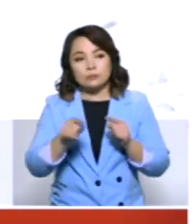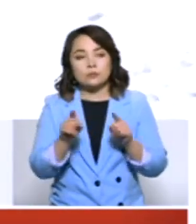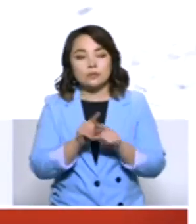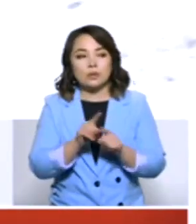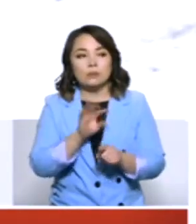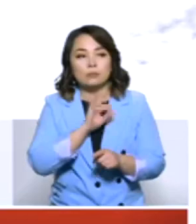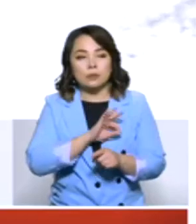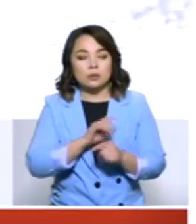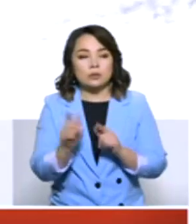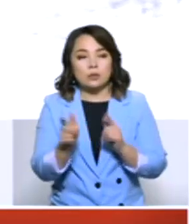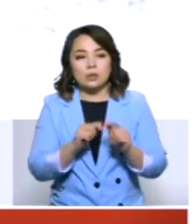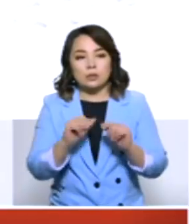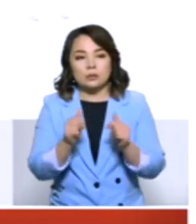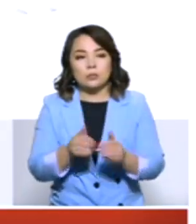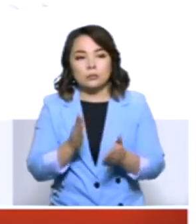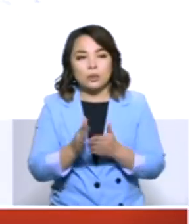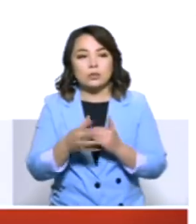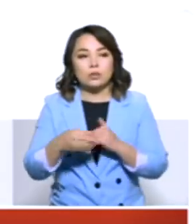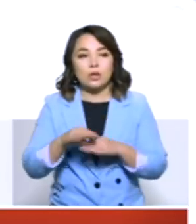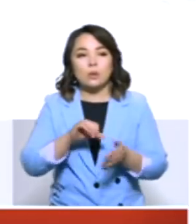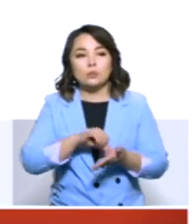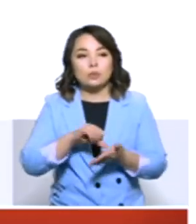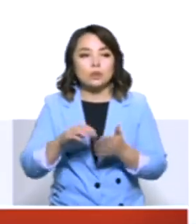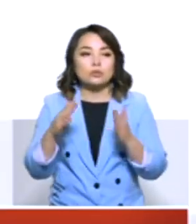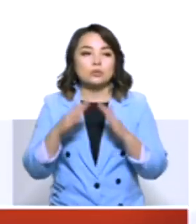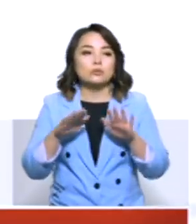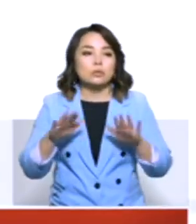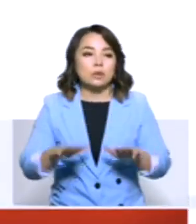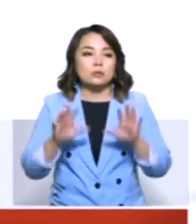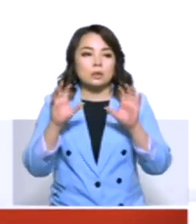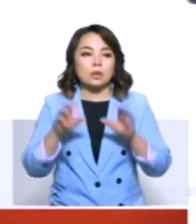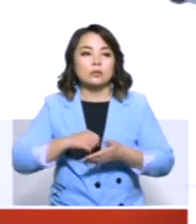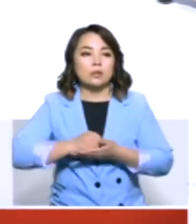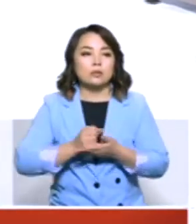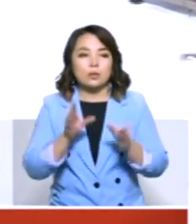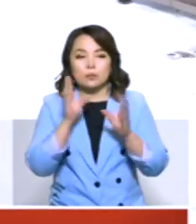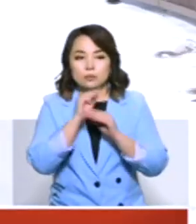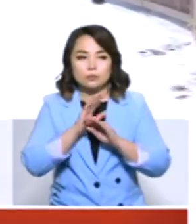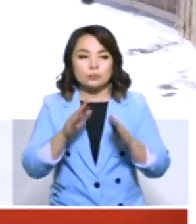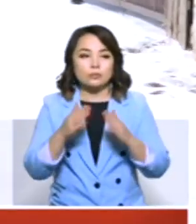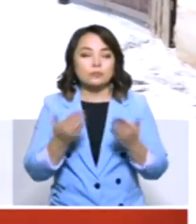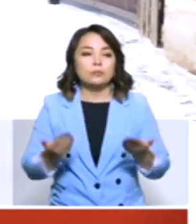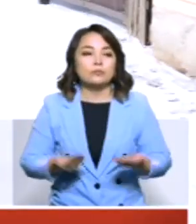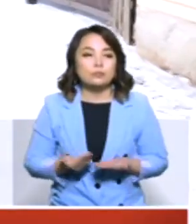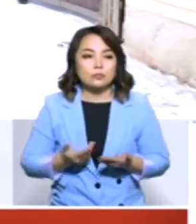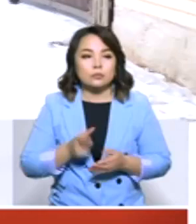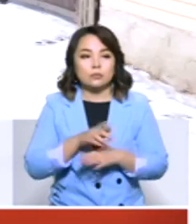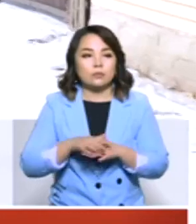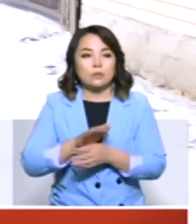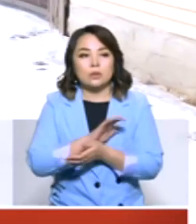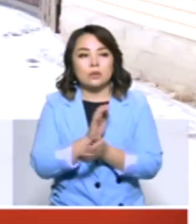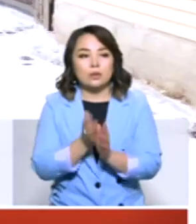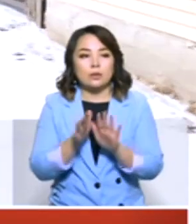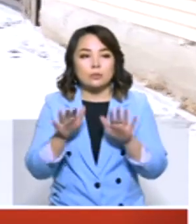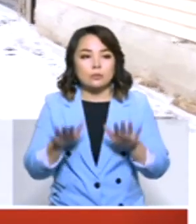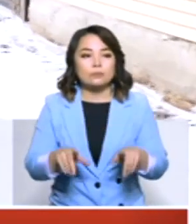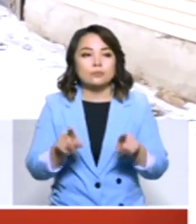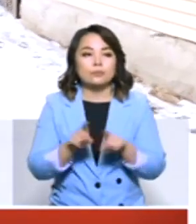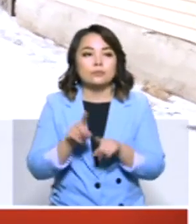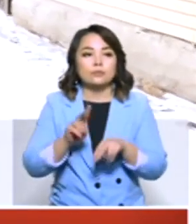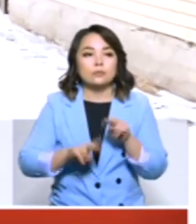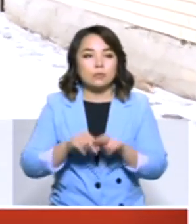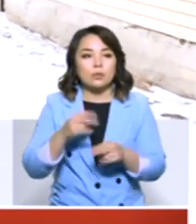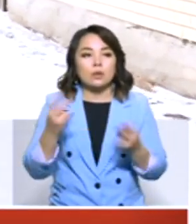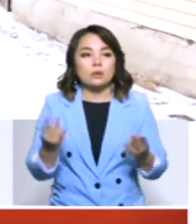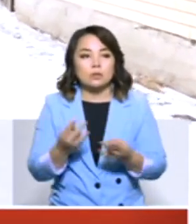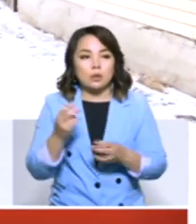ғана рәсімдеген, тіпті жер учаскелері мен үйлерін әлі заңдастырып үлгермеген тұрғындар қаншама. Халық өте тығыз орналасқан аумақта құрылыс әлі